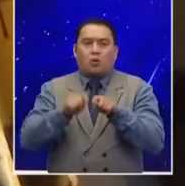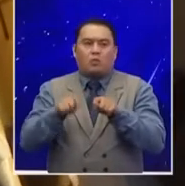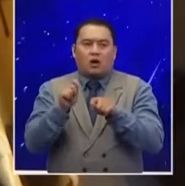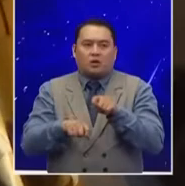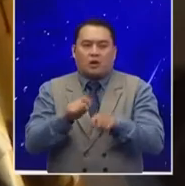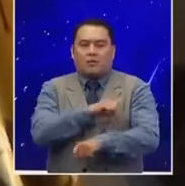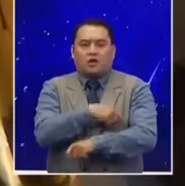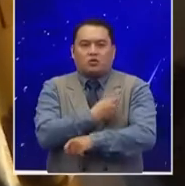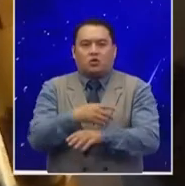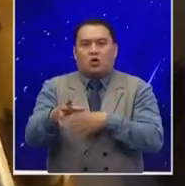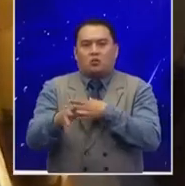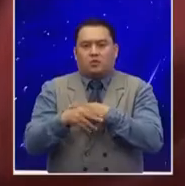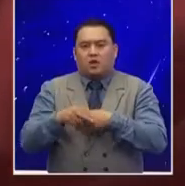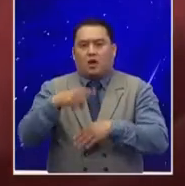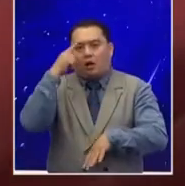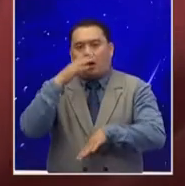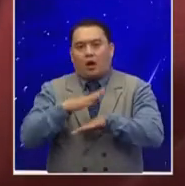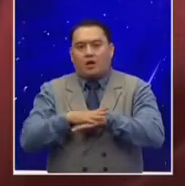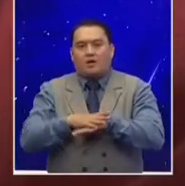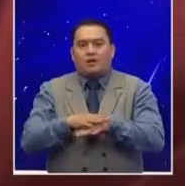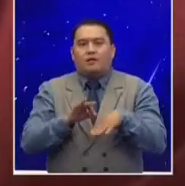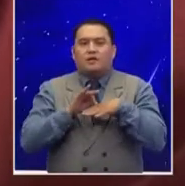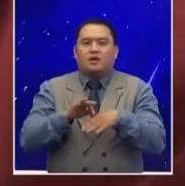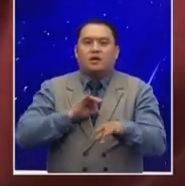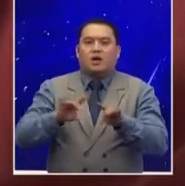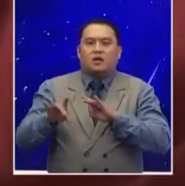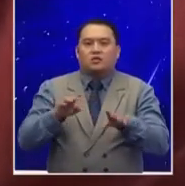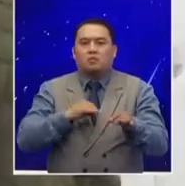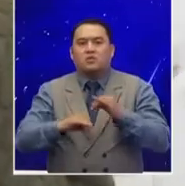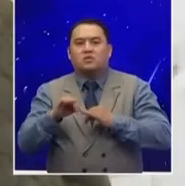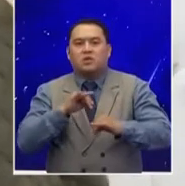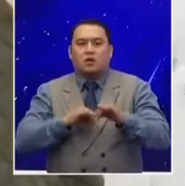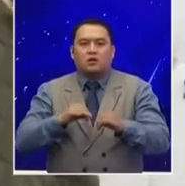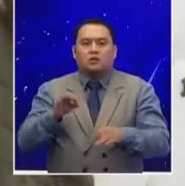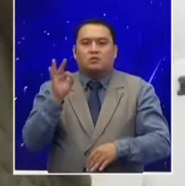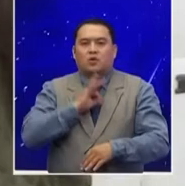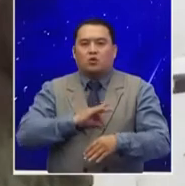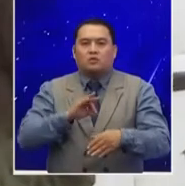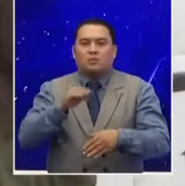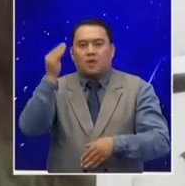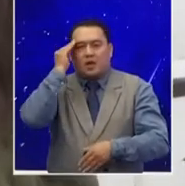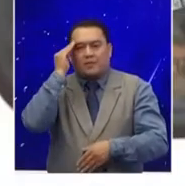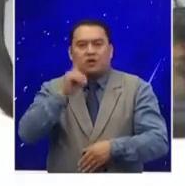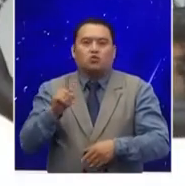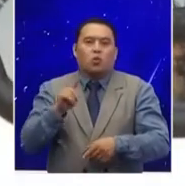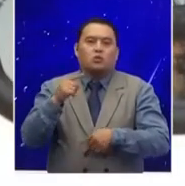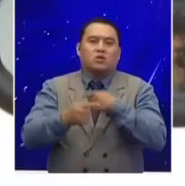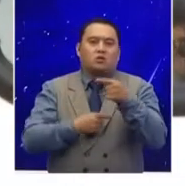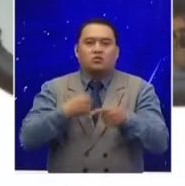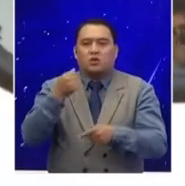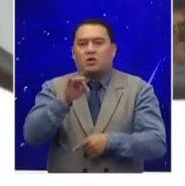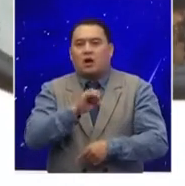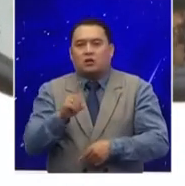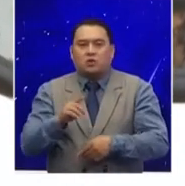с санврачами совместно с сотрудниками акимата велись разъяснительные беседы и применялись административные меры. Как отмечают